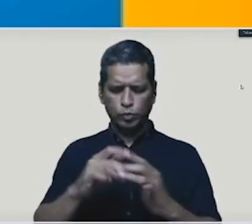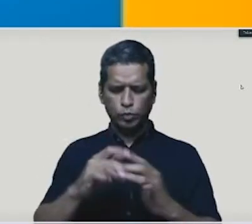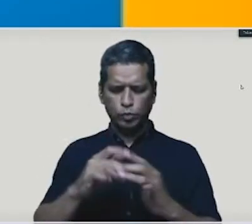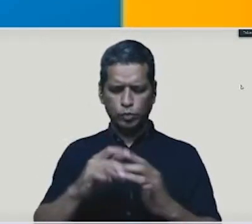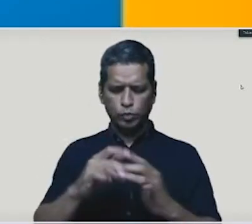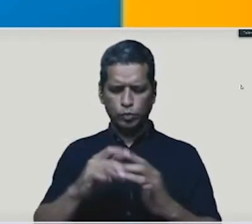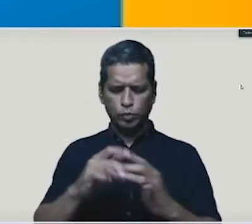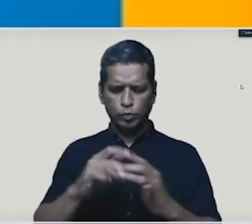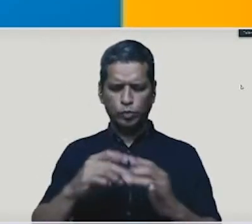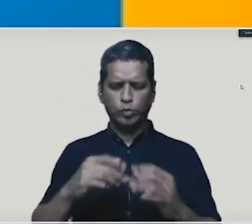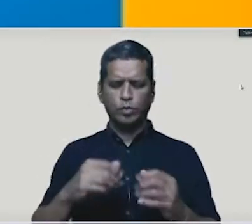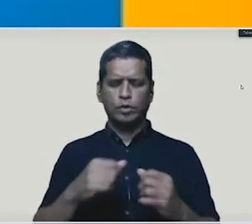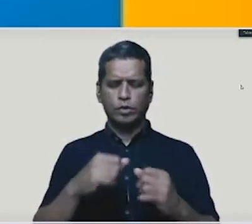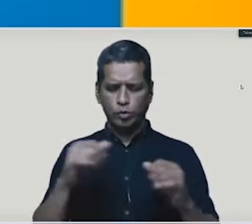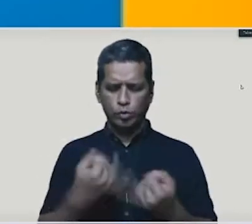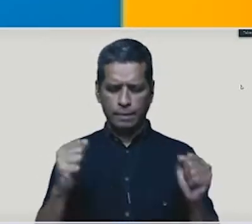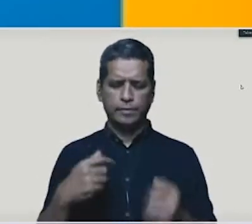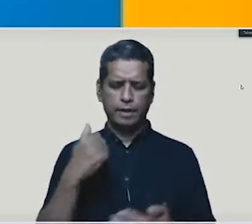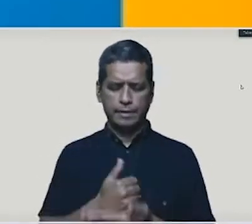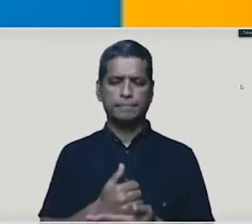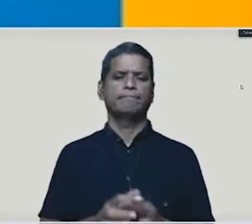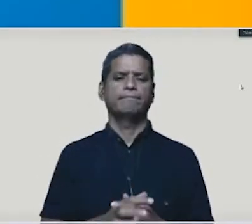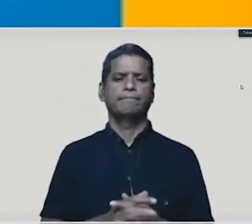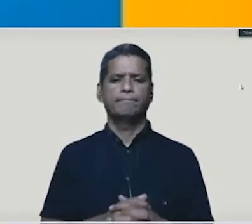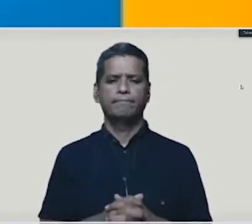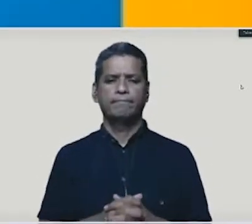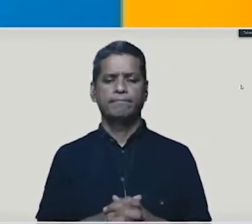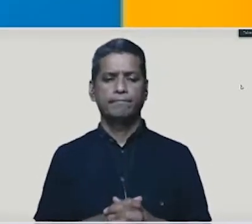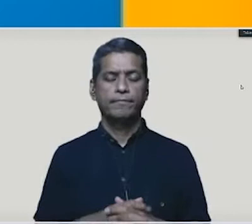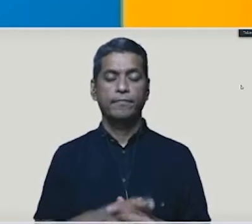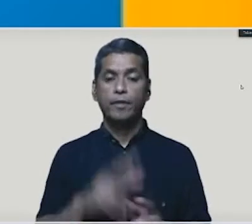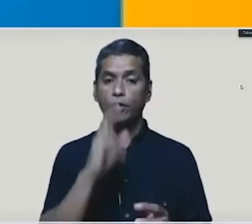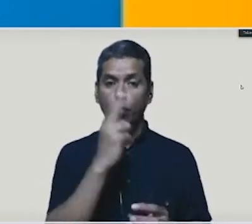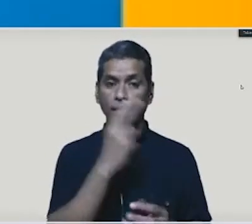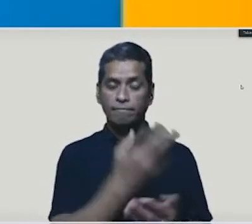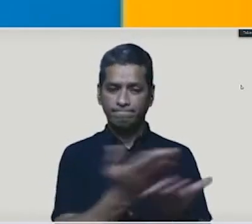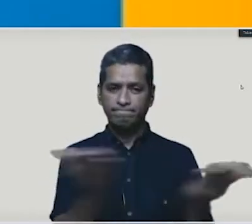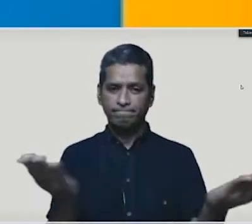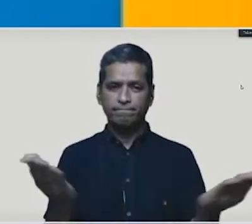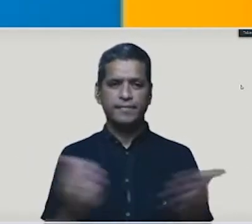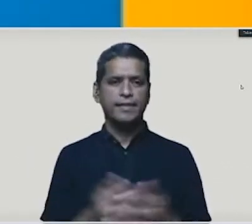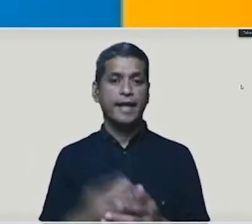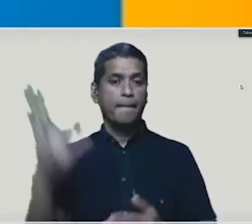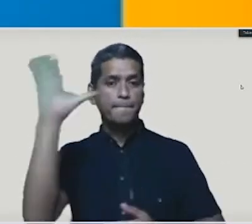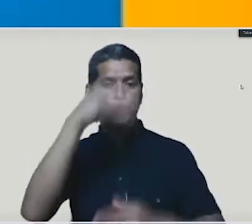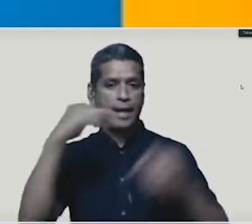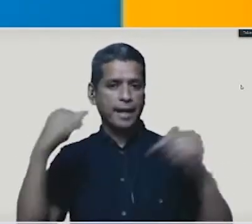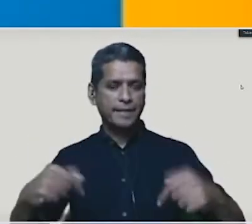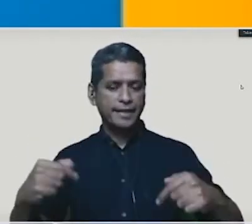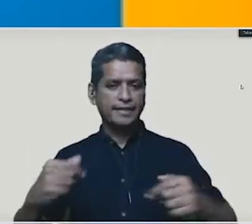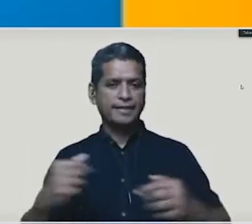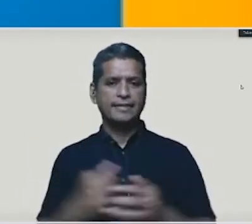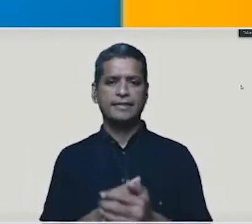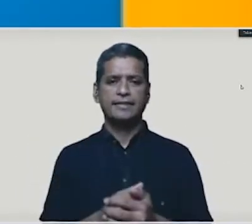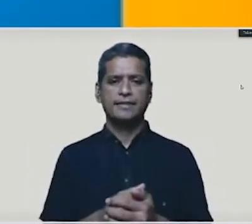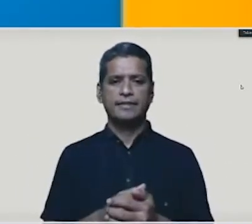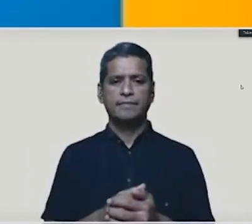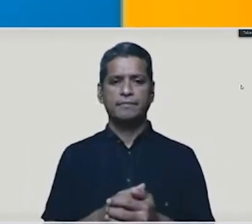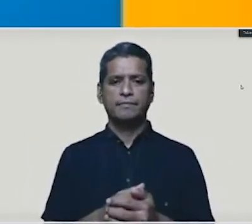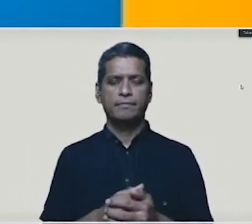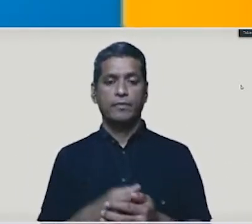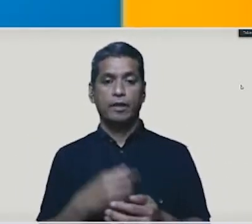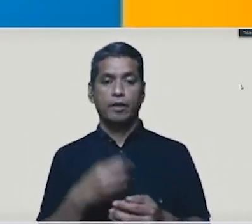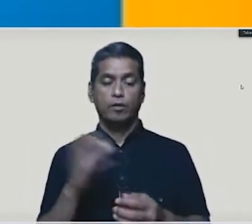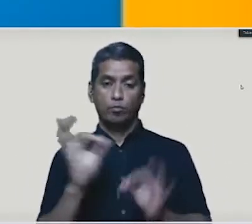Amin terus rapuh yang dikasihi oleh Tuhan Yesus Kristus pada malam hari ini sebelum pendeta Michael